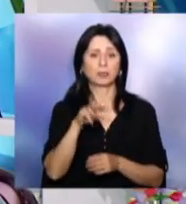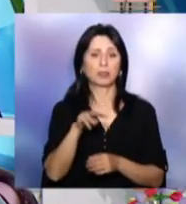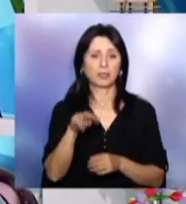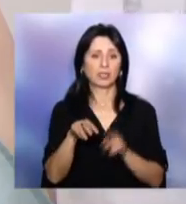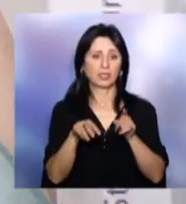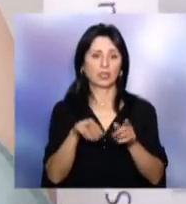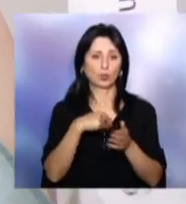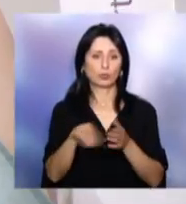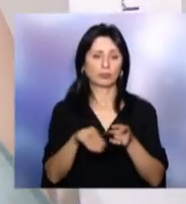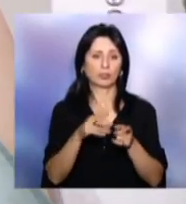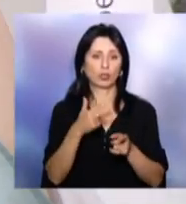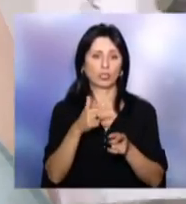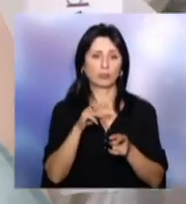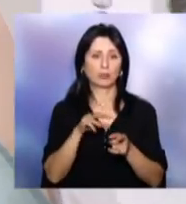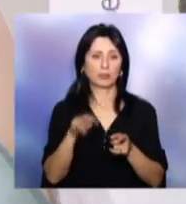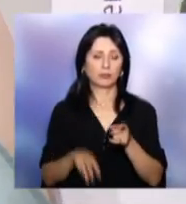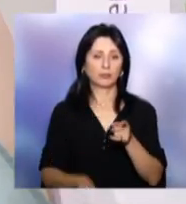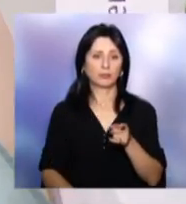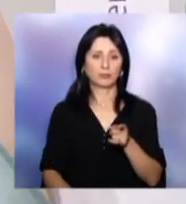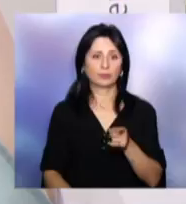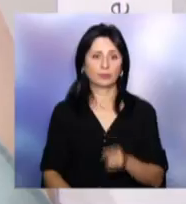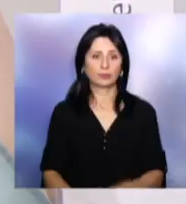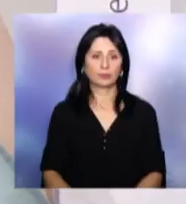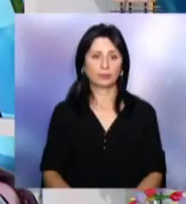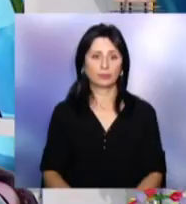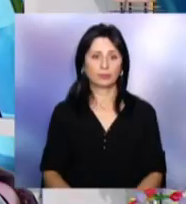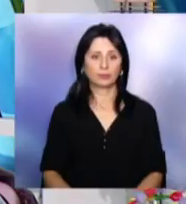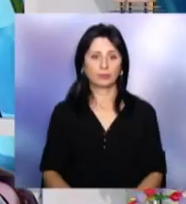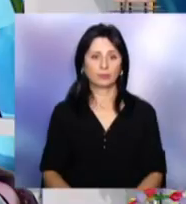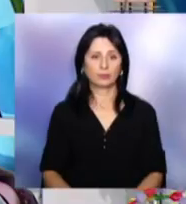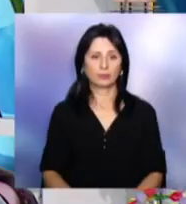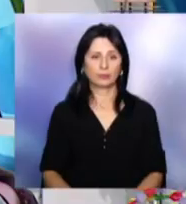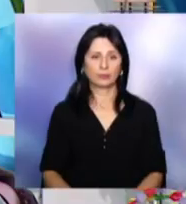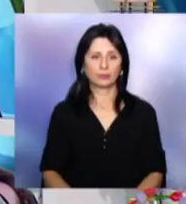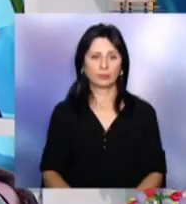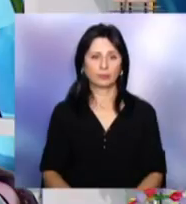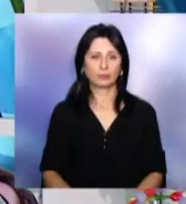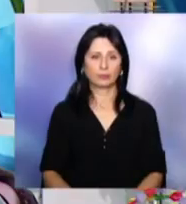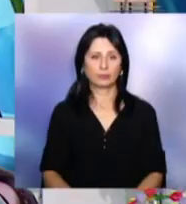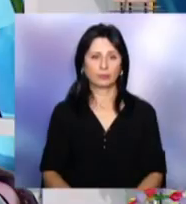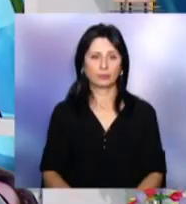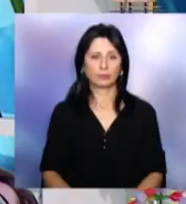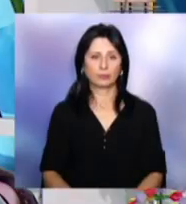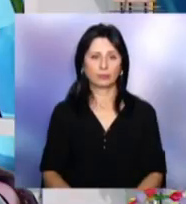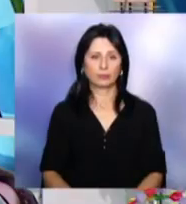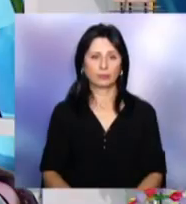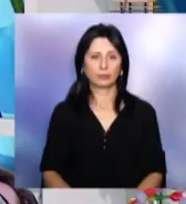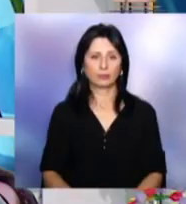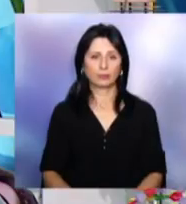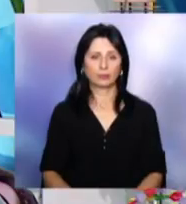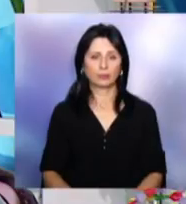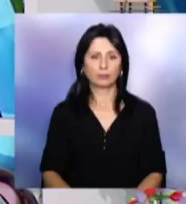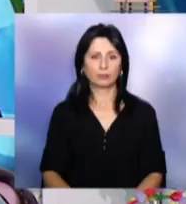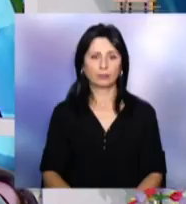30 მმ ჩანთაზე. აქ არის მითითებული ზომები. და მის მიხედვით თუ შეიძლება კამერას აჩვენეთ. აი